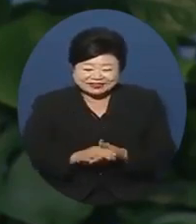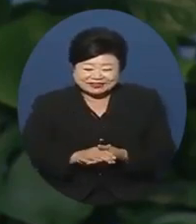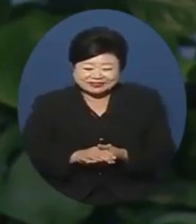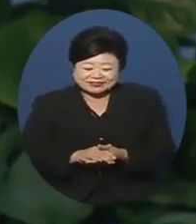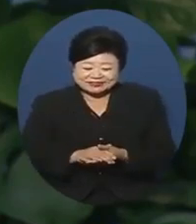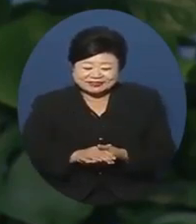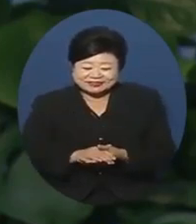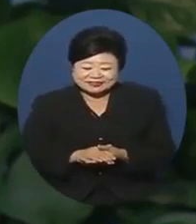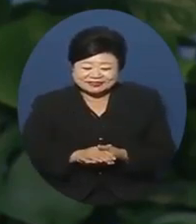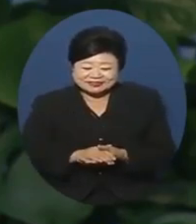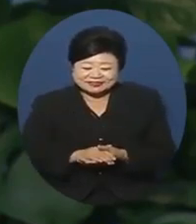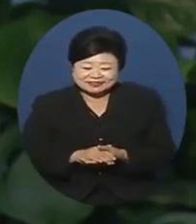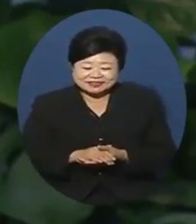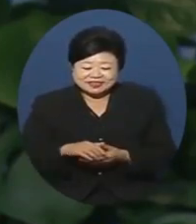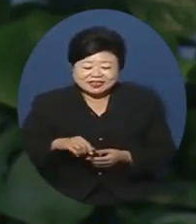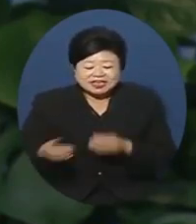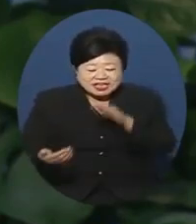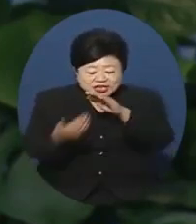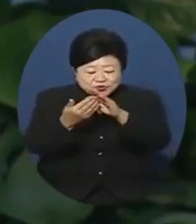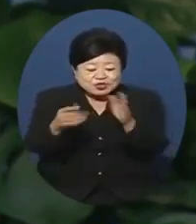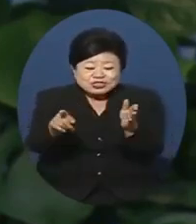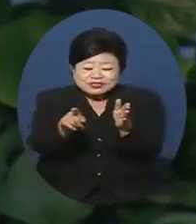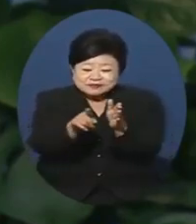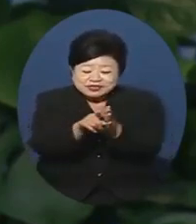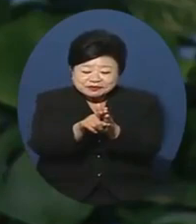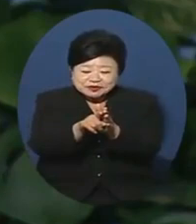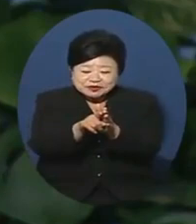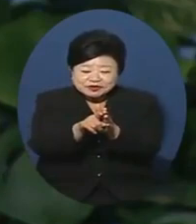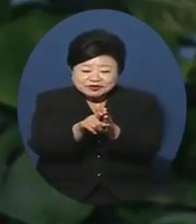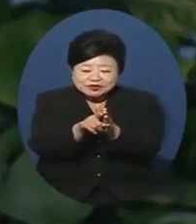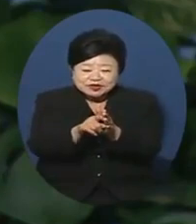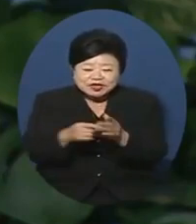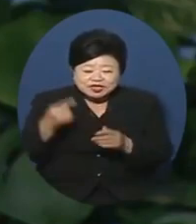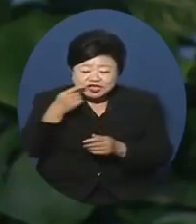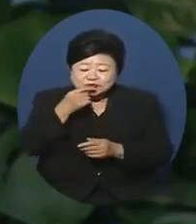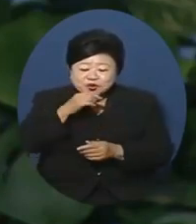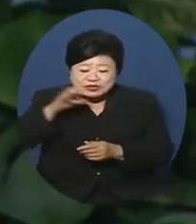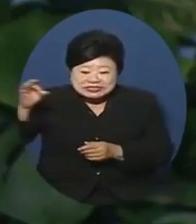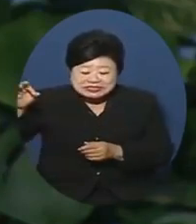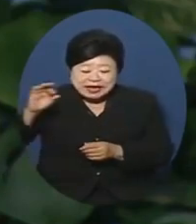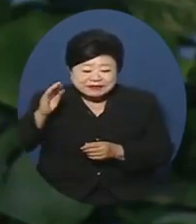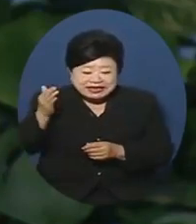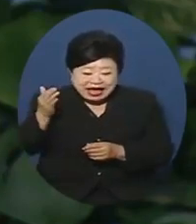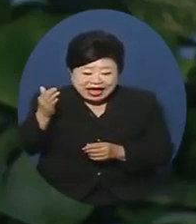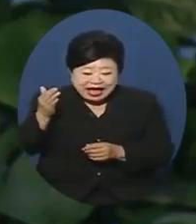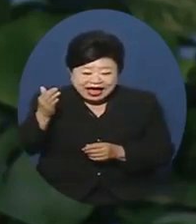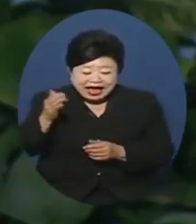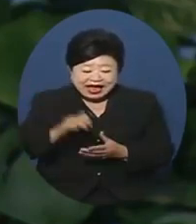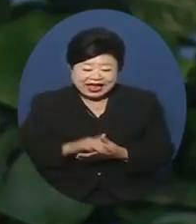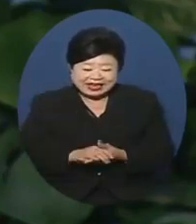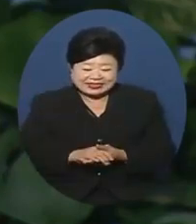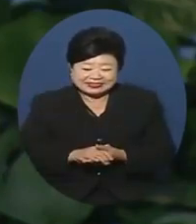그러면 이루어진 믿음을 입으로 우리가 시인합니다.